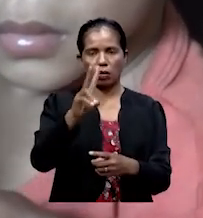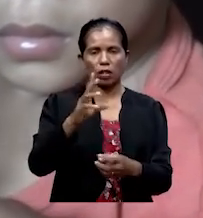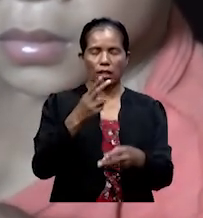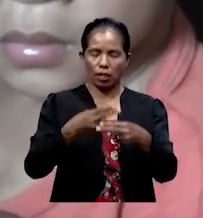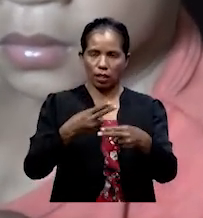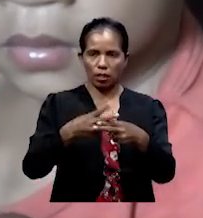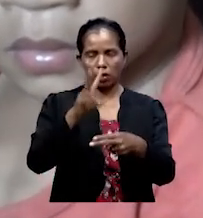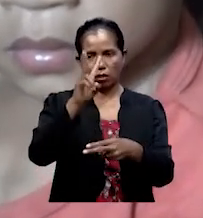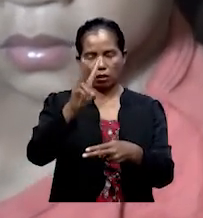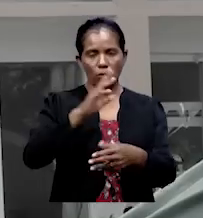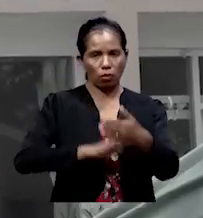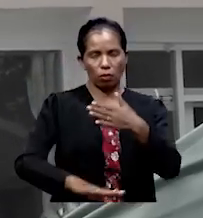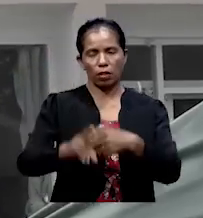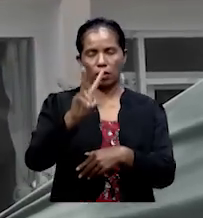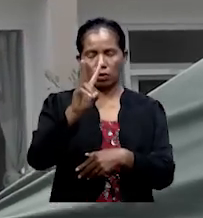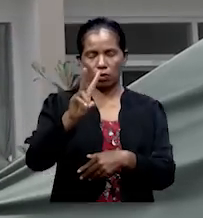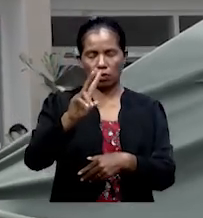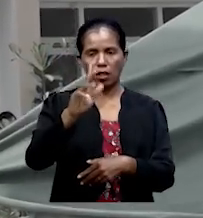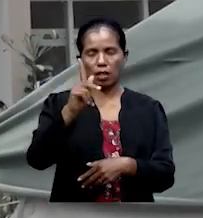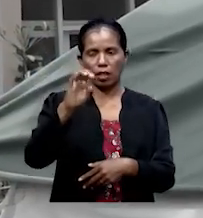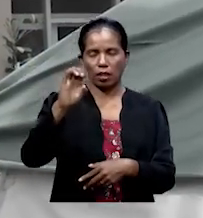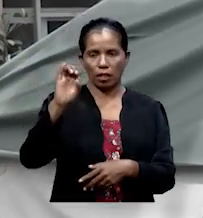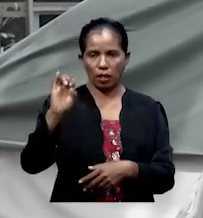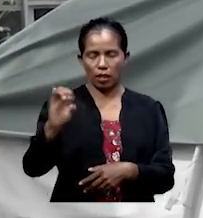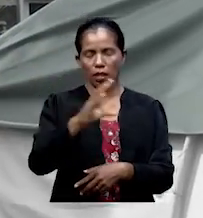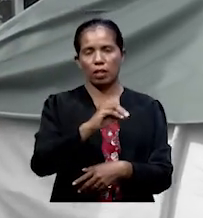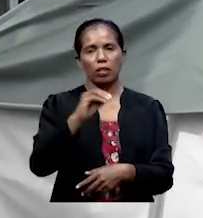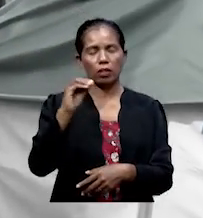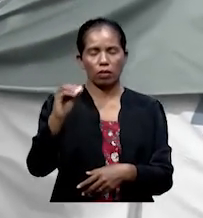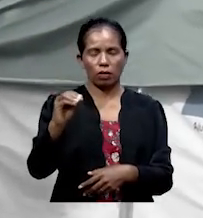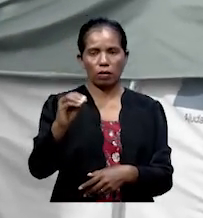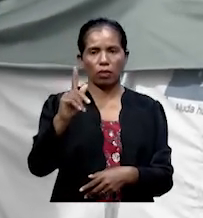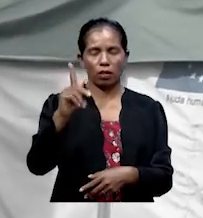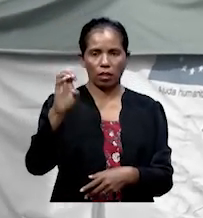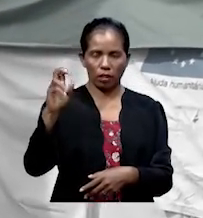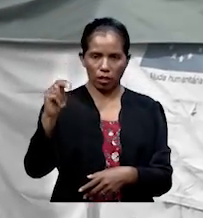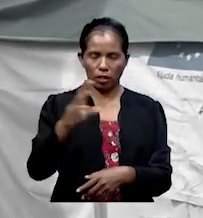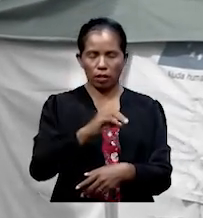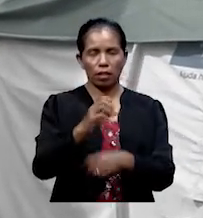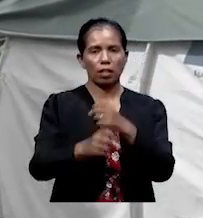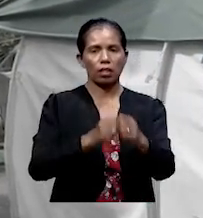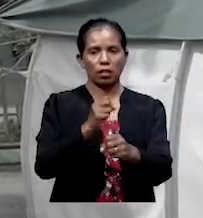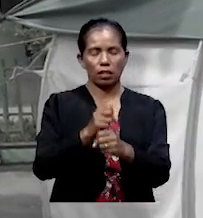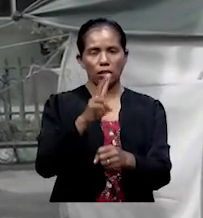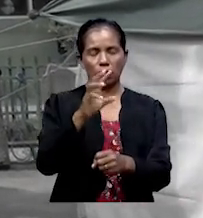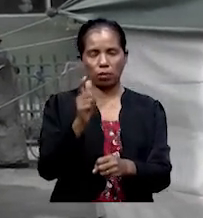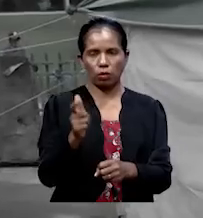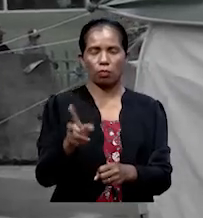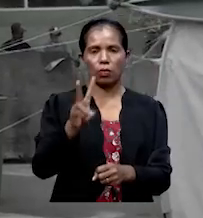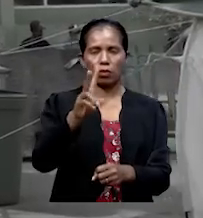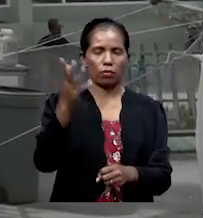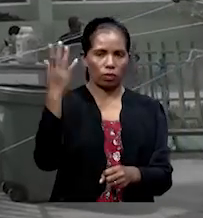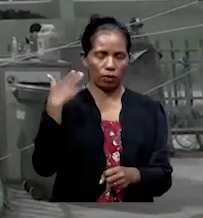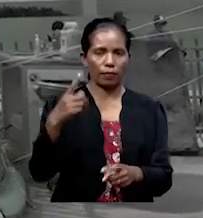no kenzerson Antonio. Moris di Hospital Nasional Gidu Valadares tinang ring rua ruanulu liba. Oras